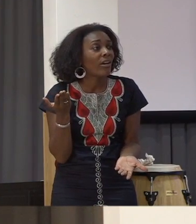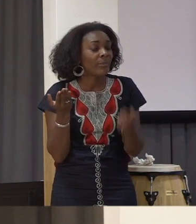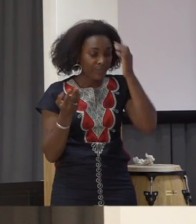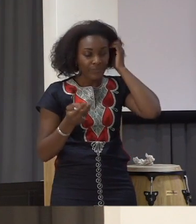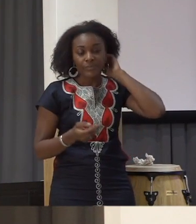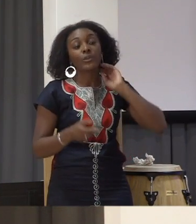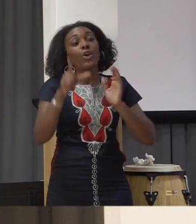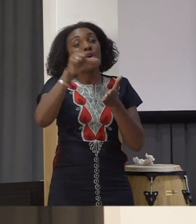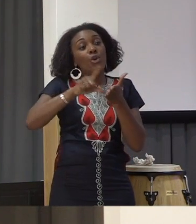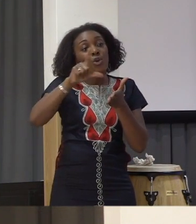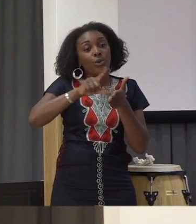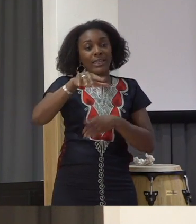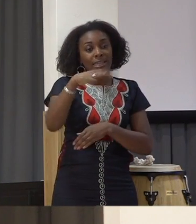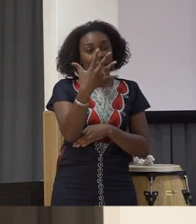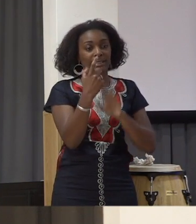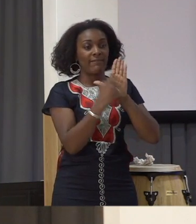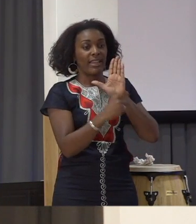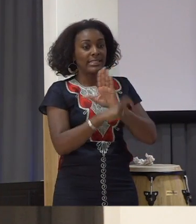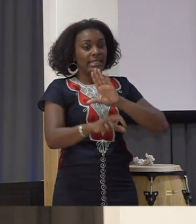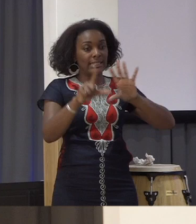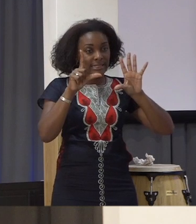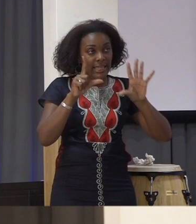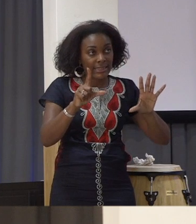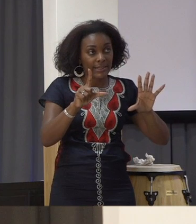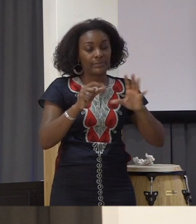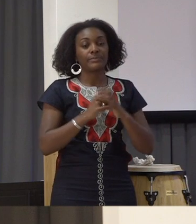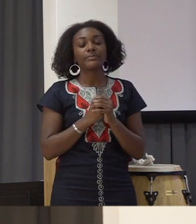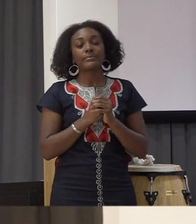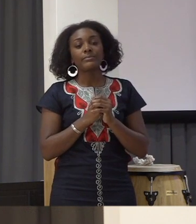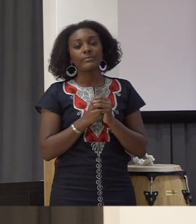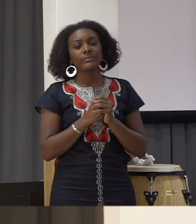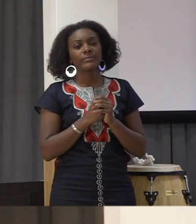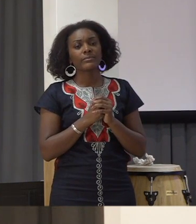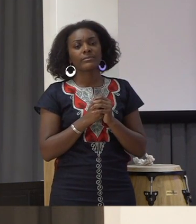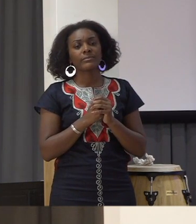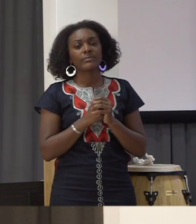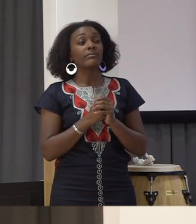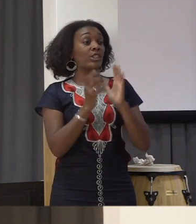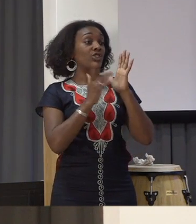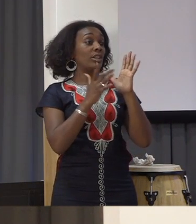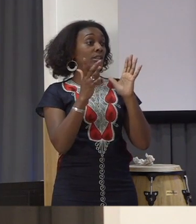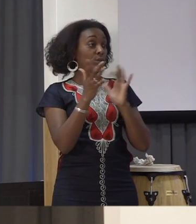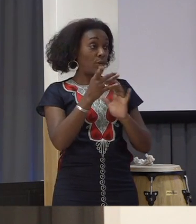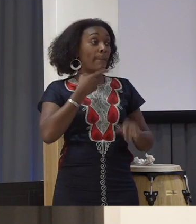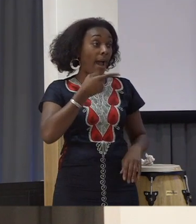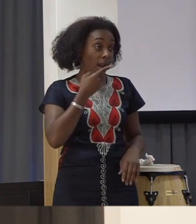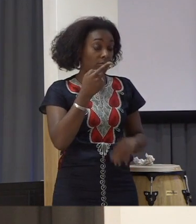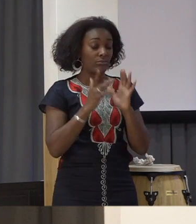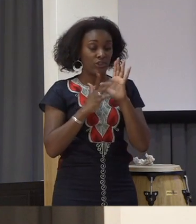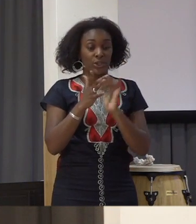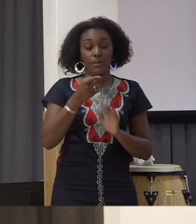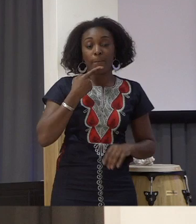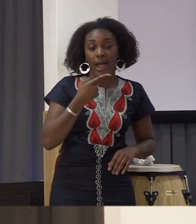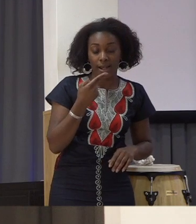Luc 15, verset 7 déclare, Luc 15, verset 7, c'est Jésus qui parle encore une fois dans Luc chapitre 15,